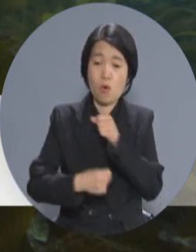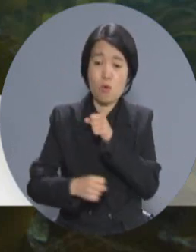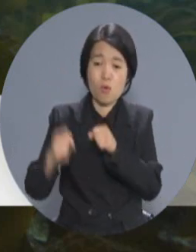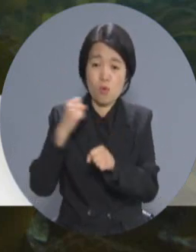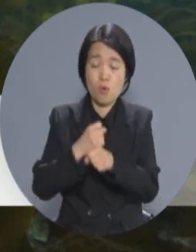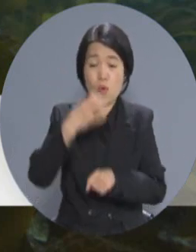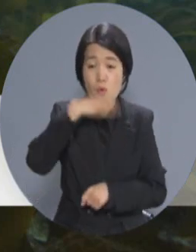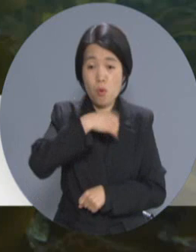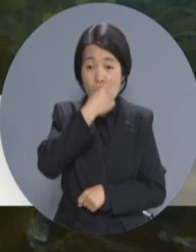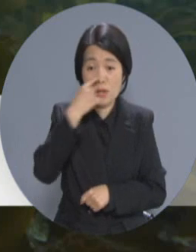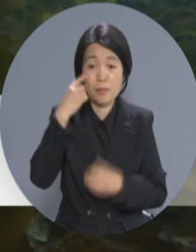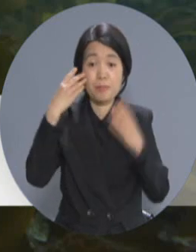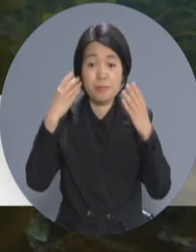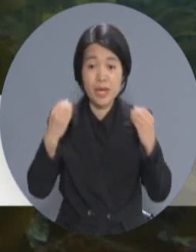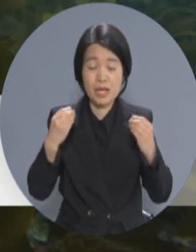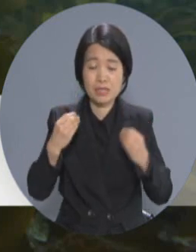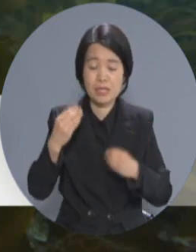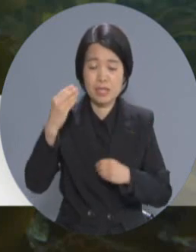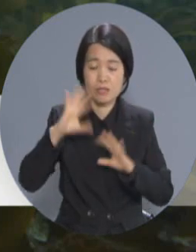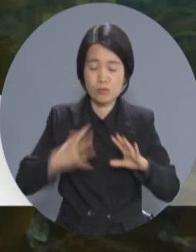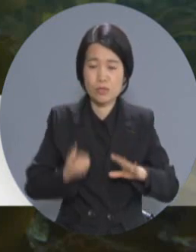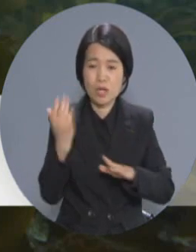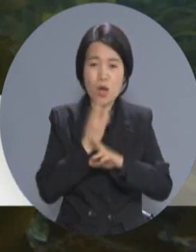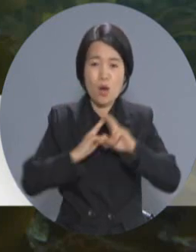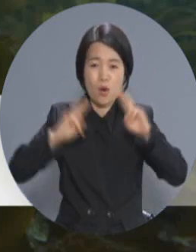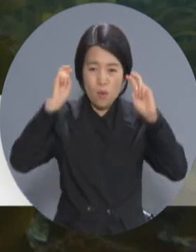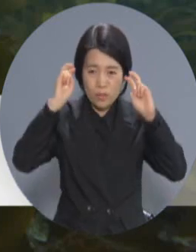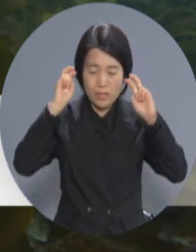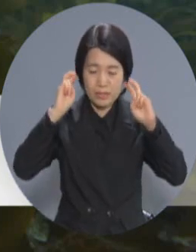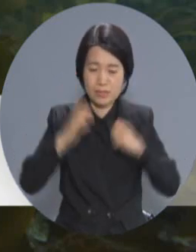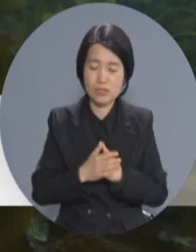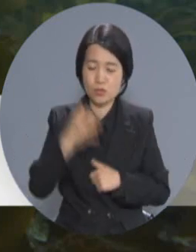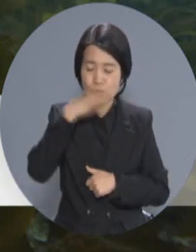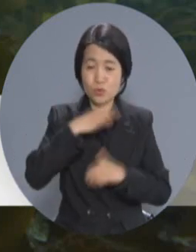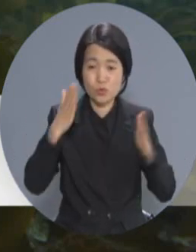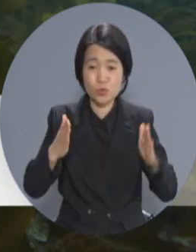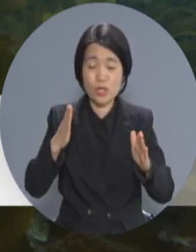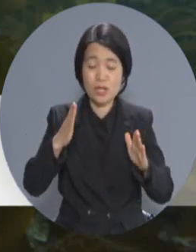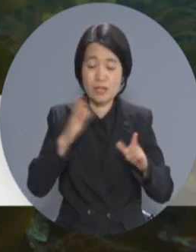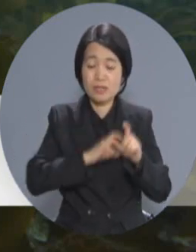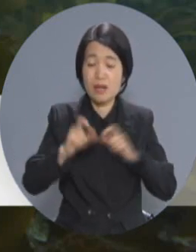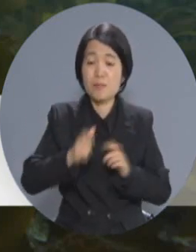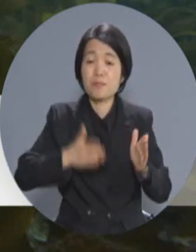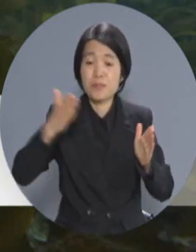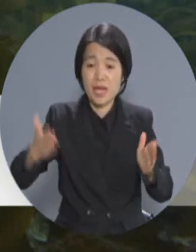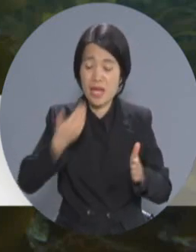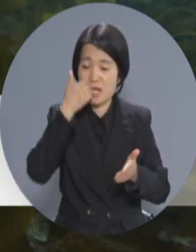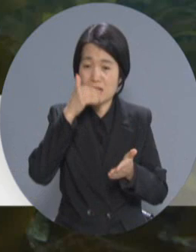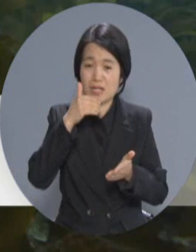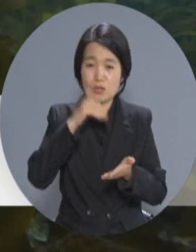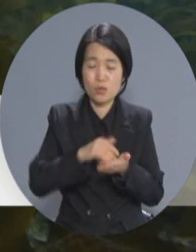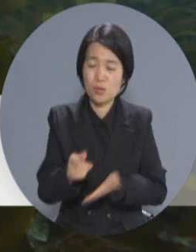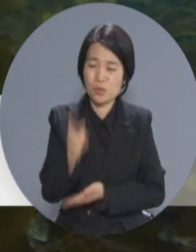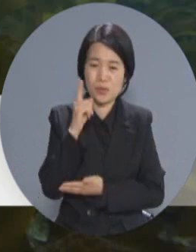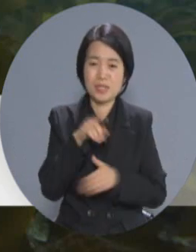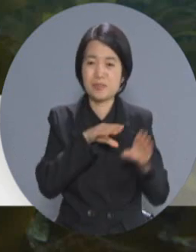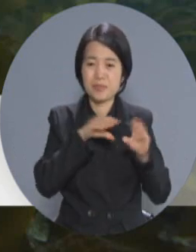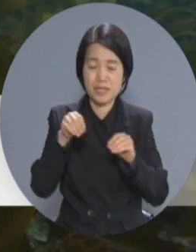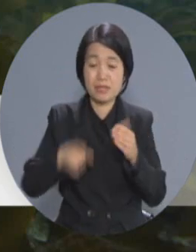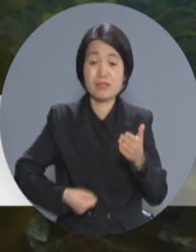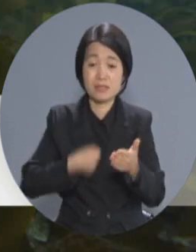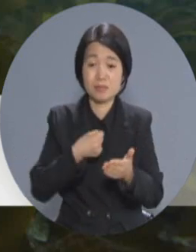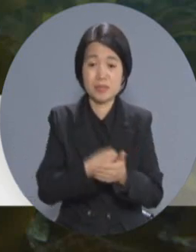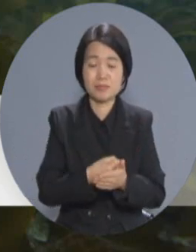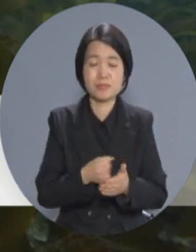효과가 확인됐는데요 국립공원공단은 생태 휴식재 범위를 확대하고 갯바위 낚시를 금지하기로 했습니다